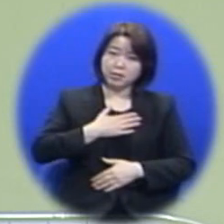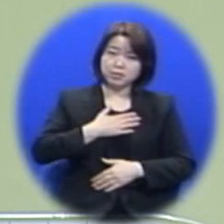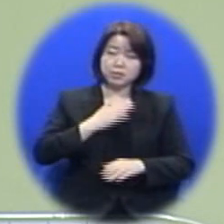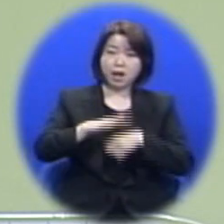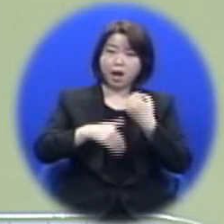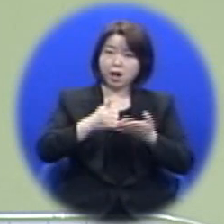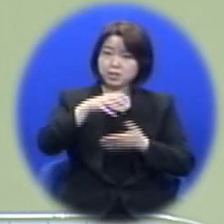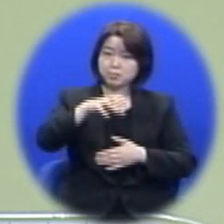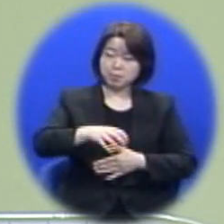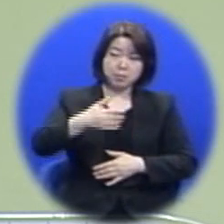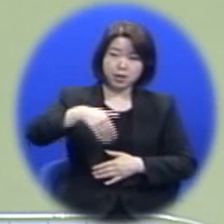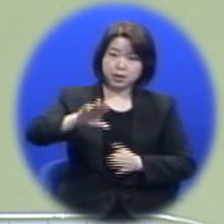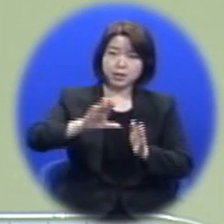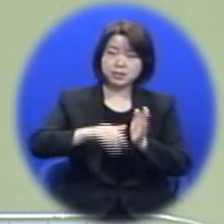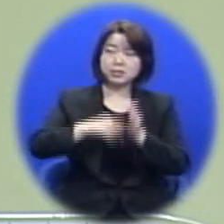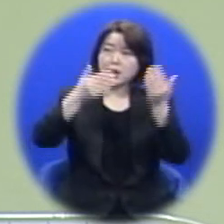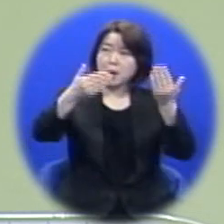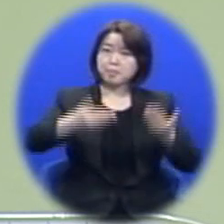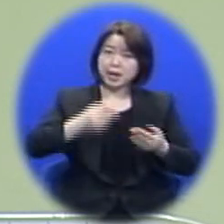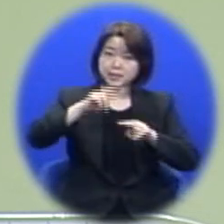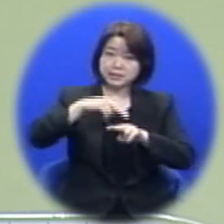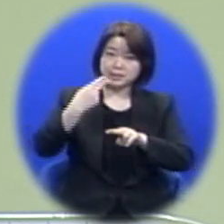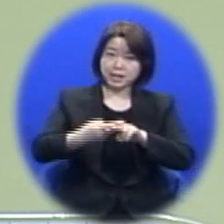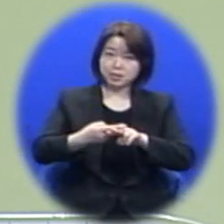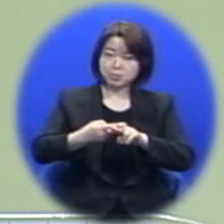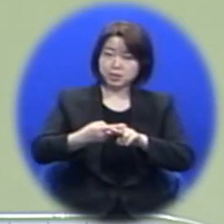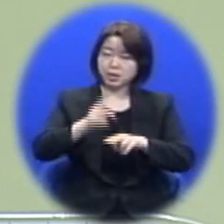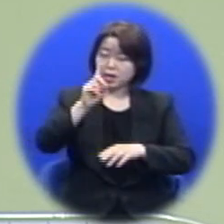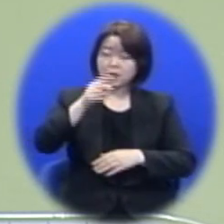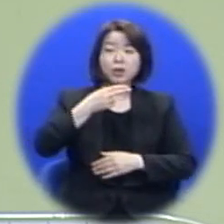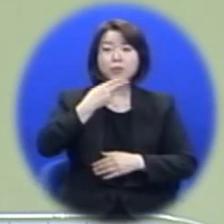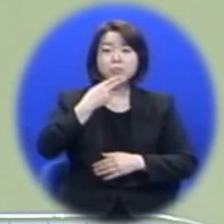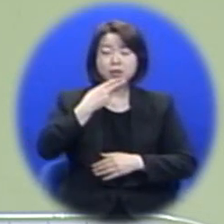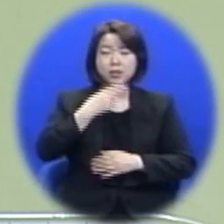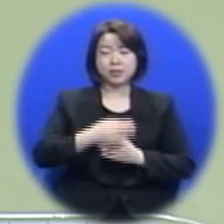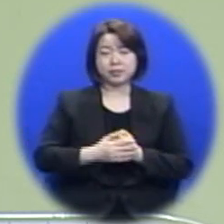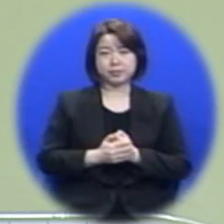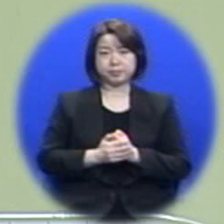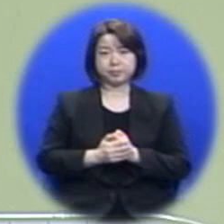갔을 때 받을 상급이 아무것도 없는 거잖아